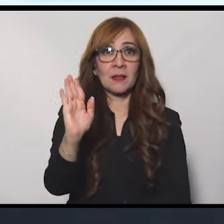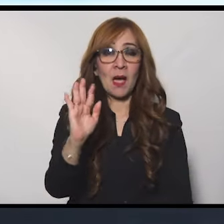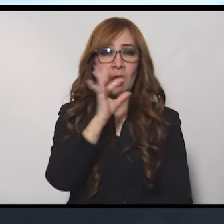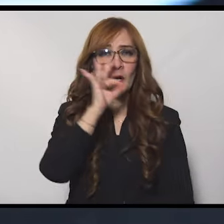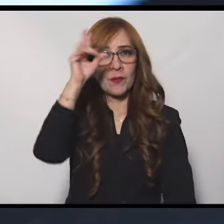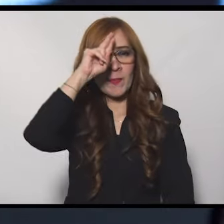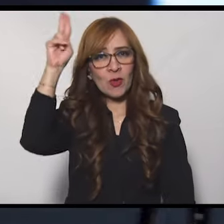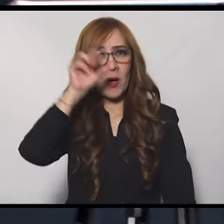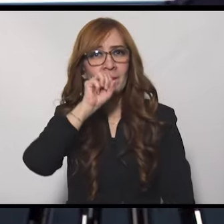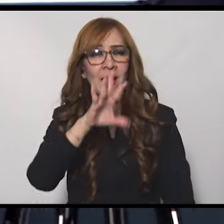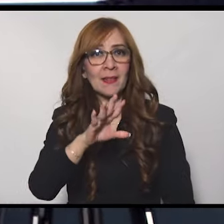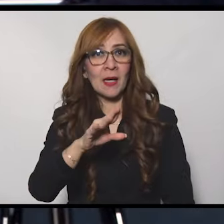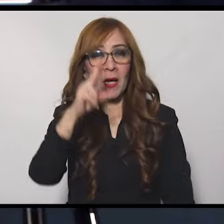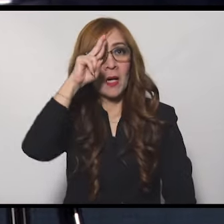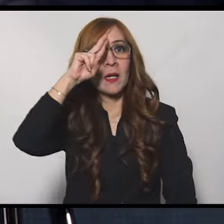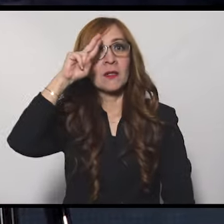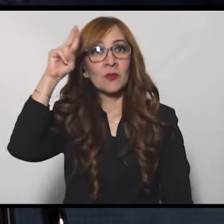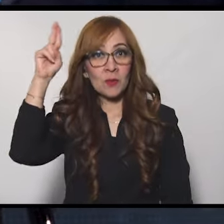Firman Tuhan mengatakan Tuhan